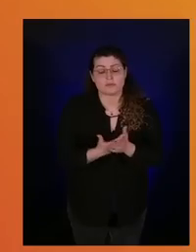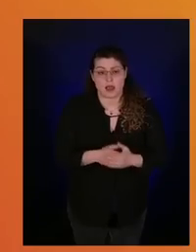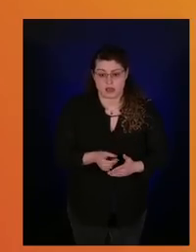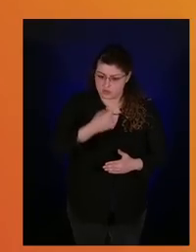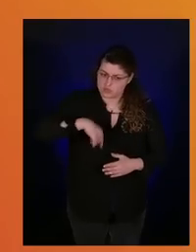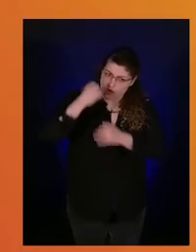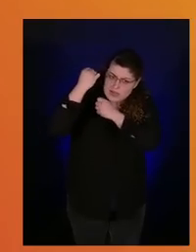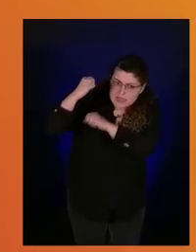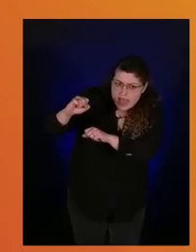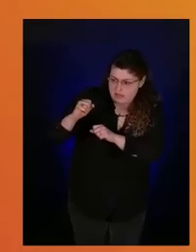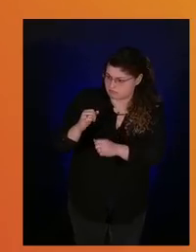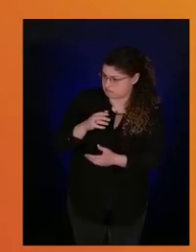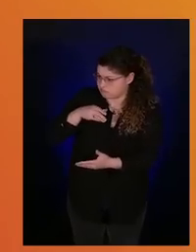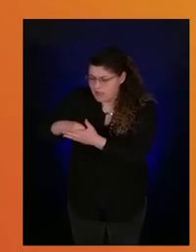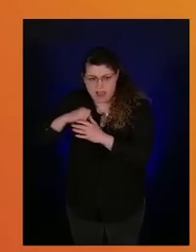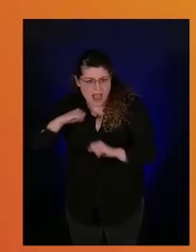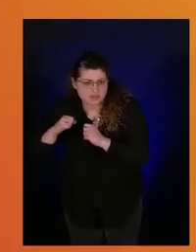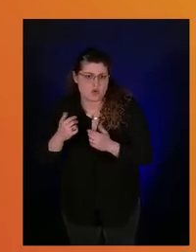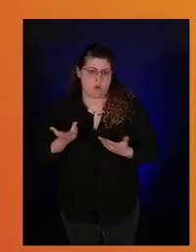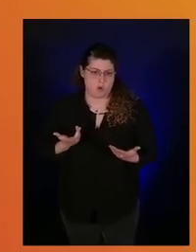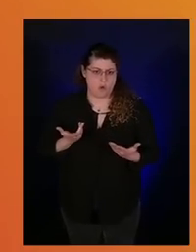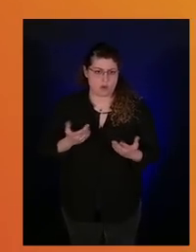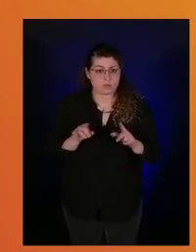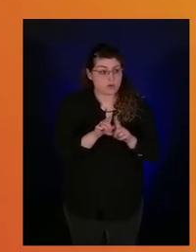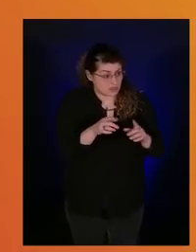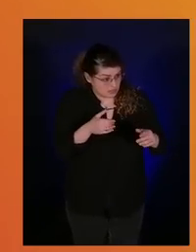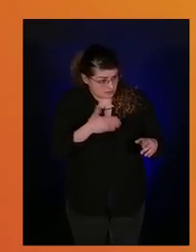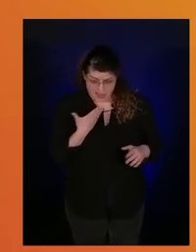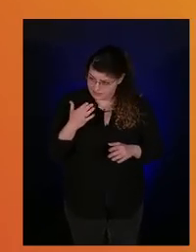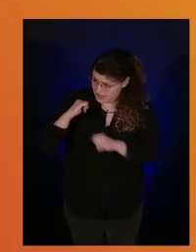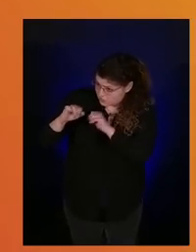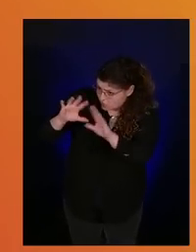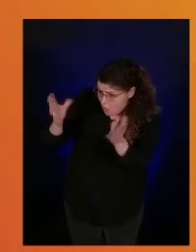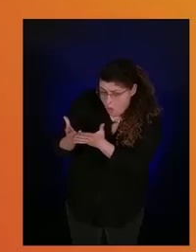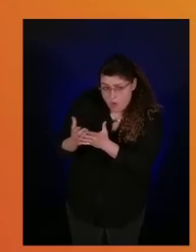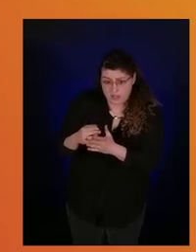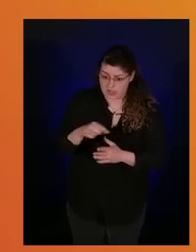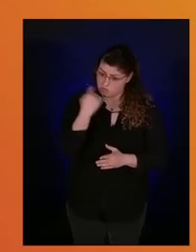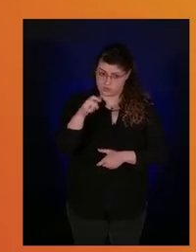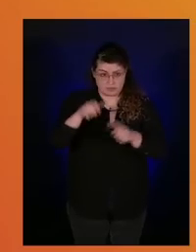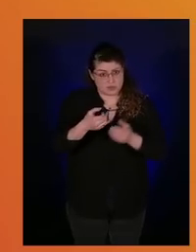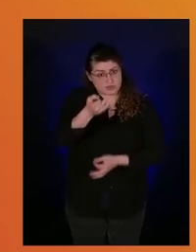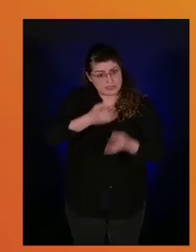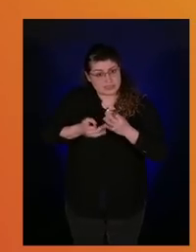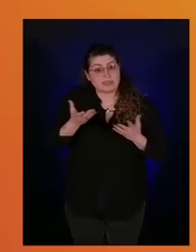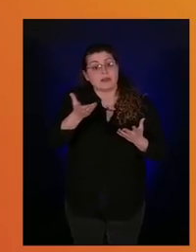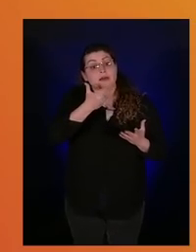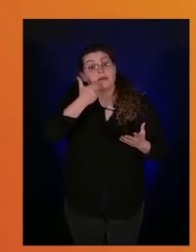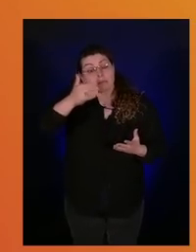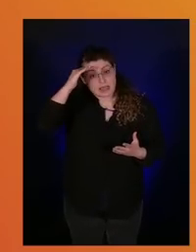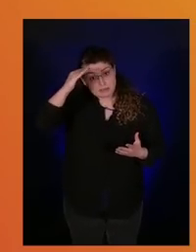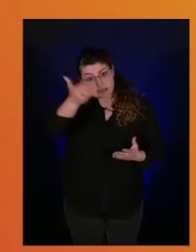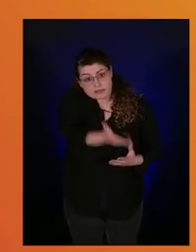en grève et dans les actions, au travers même de leurs actions, on souhaitait vous saluer et vous souhaiter